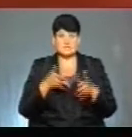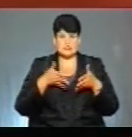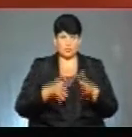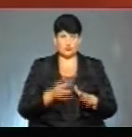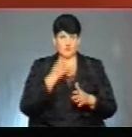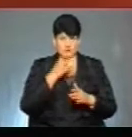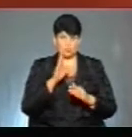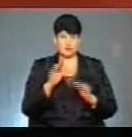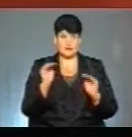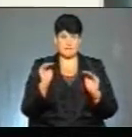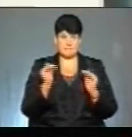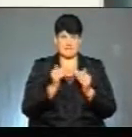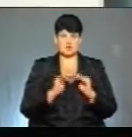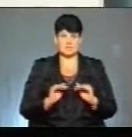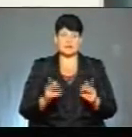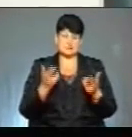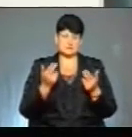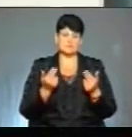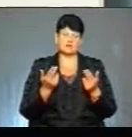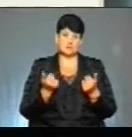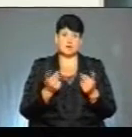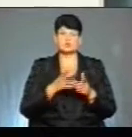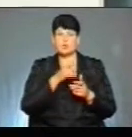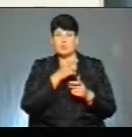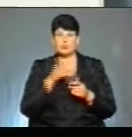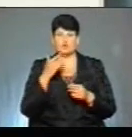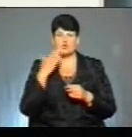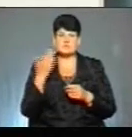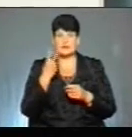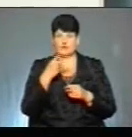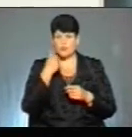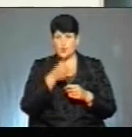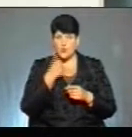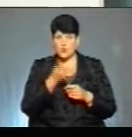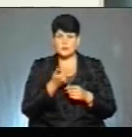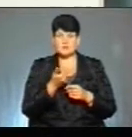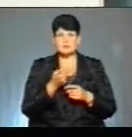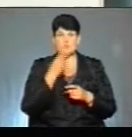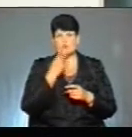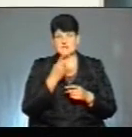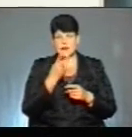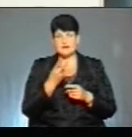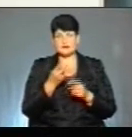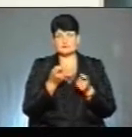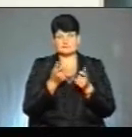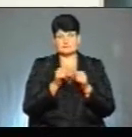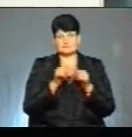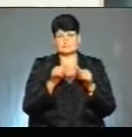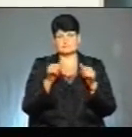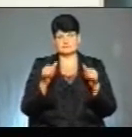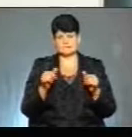що буде менше дітей? Звичайно. Якщо ми протягом останніх 2 років спостерігали тенденцію